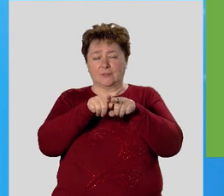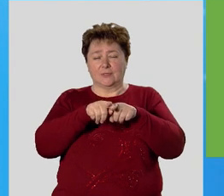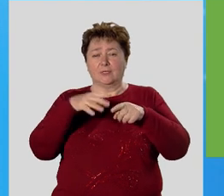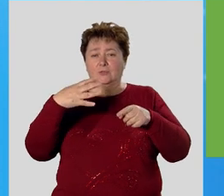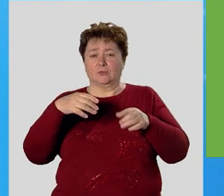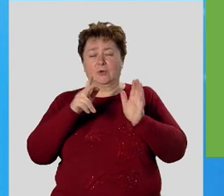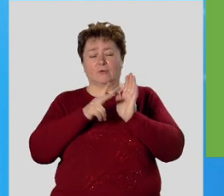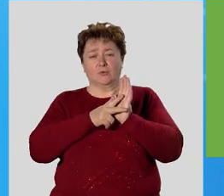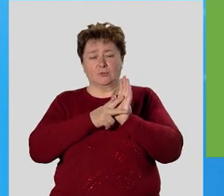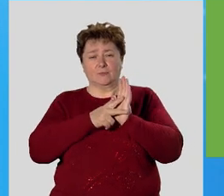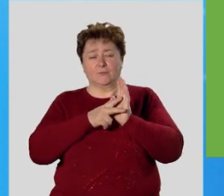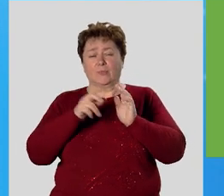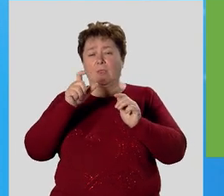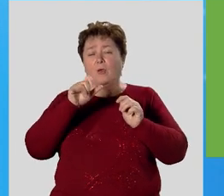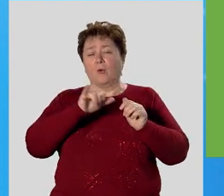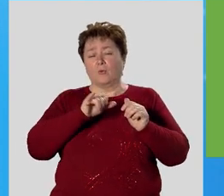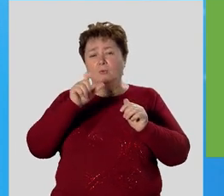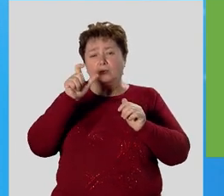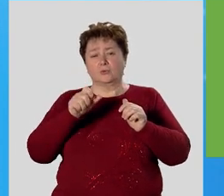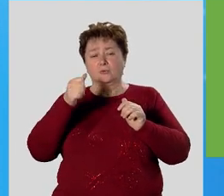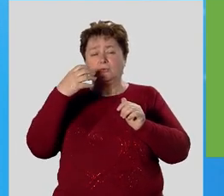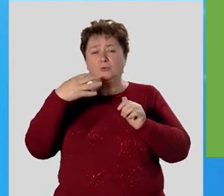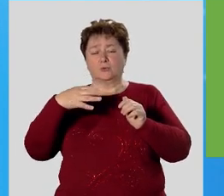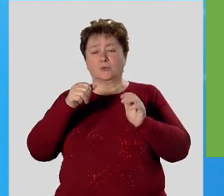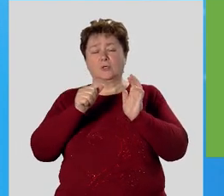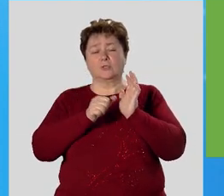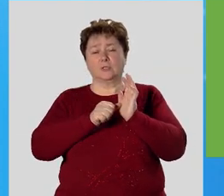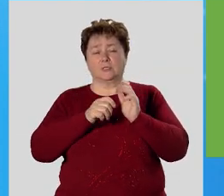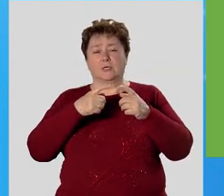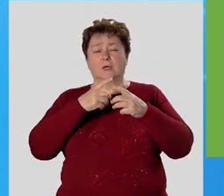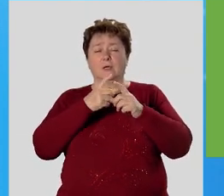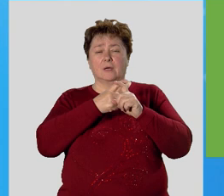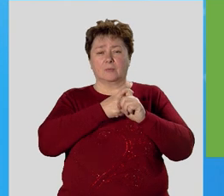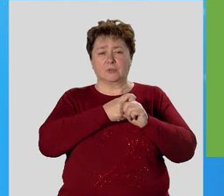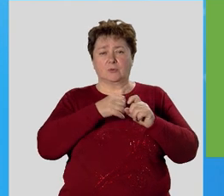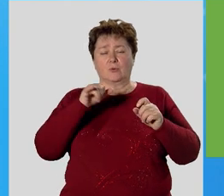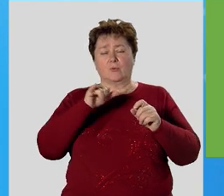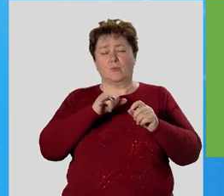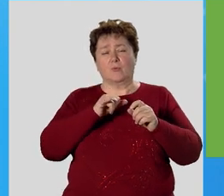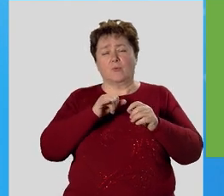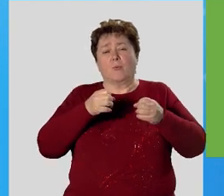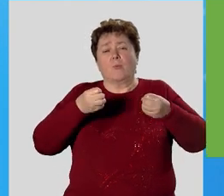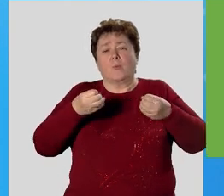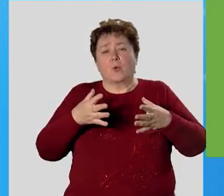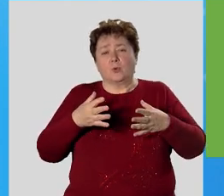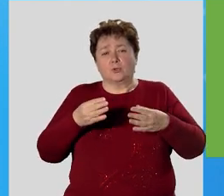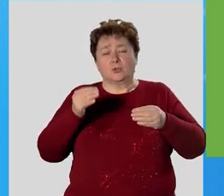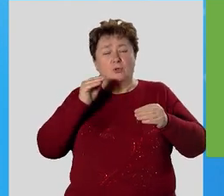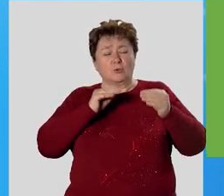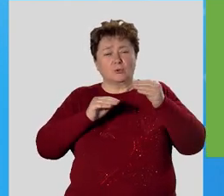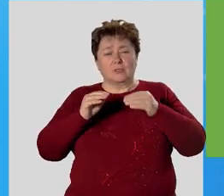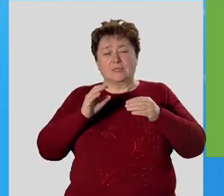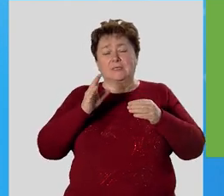48. У человека 46 хромосом. А у гораздо проще